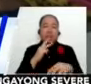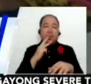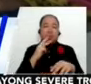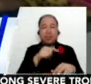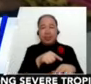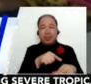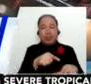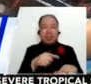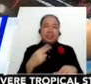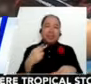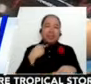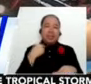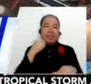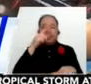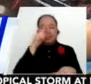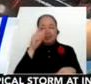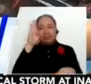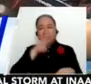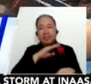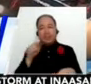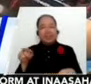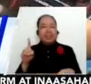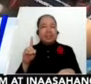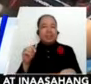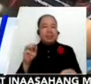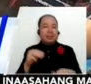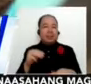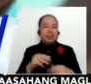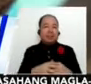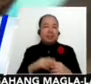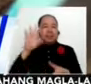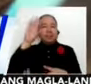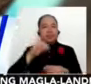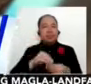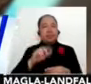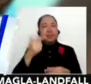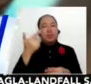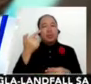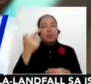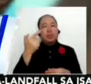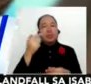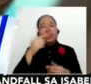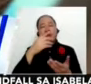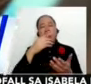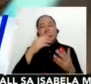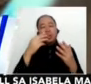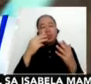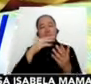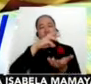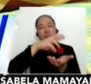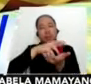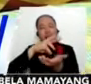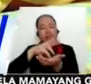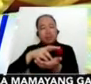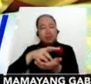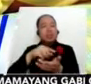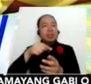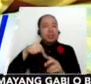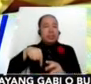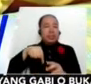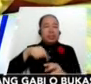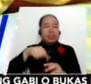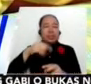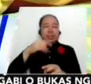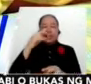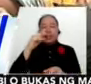kasi nasira yung dike. Merong 21 munisipyo at 2 syudad dito sa probinsya ng Ilocos Norte na naka-alerto na